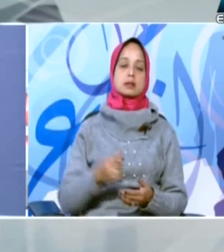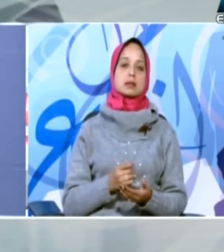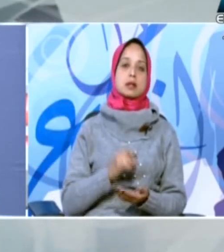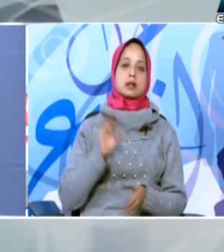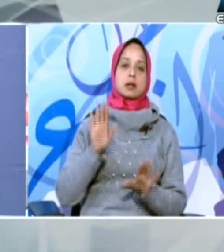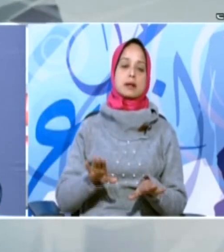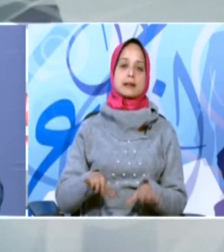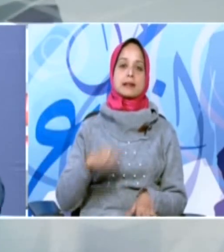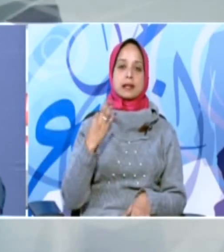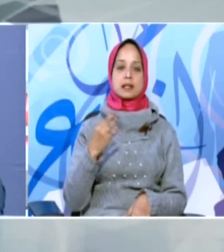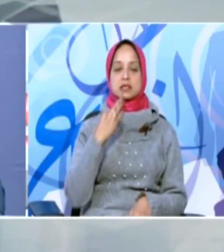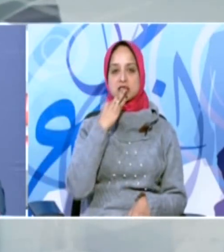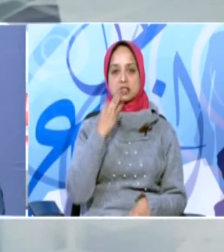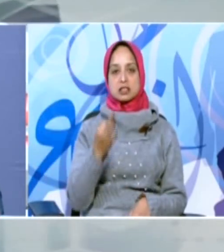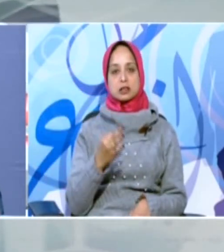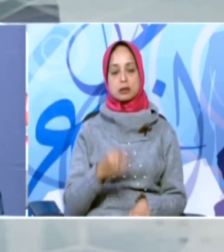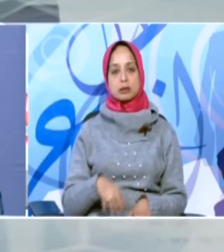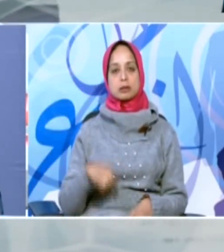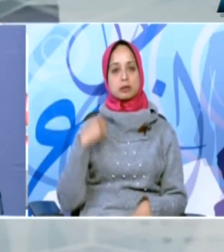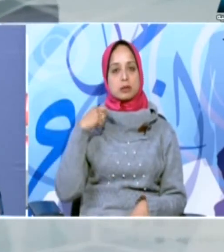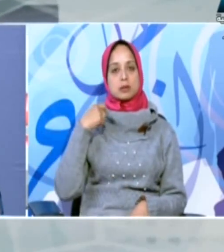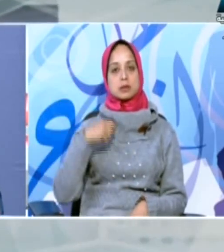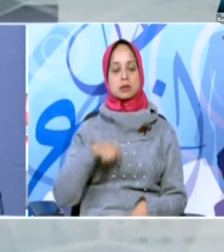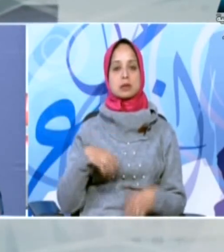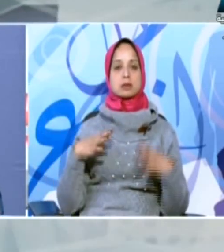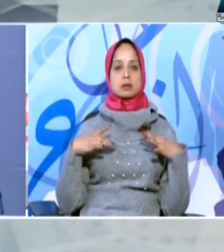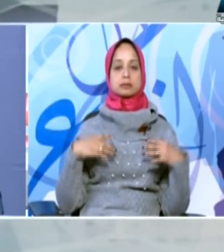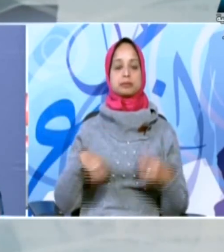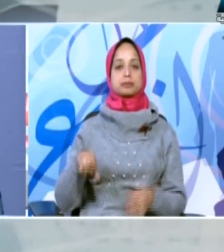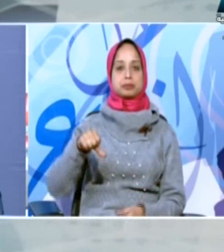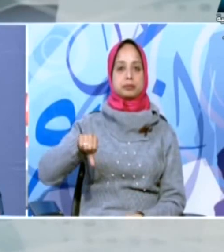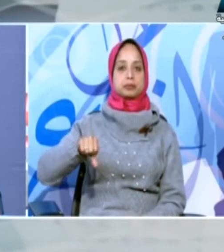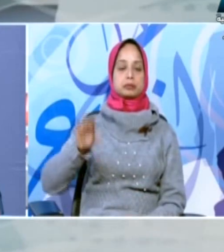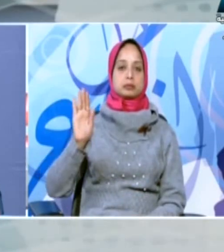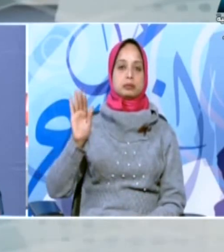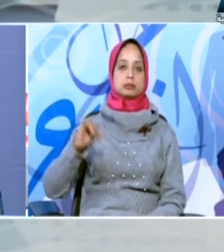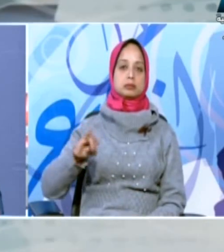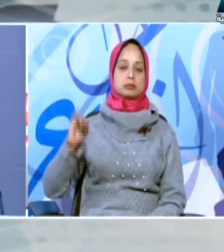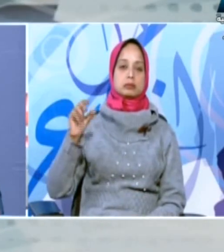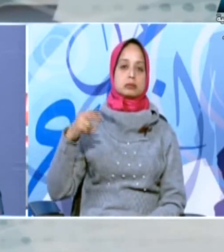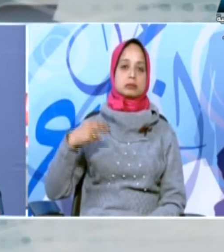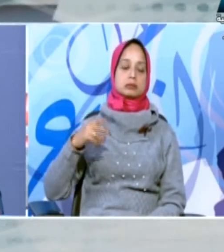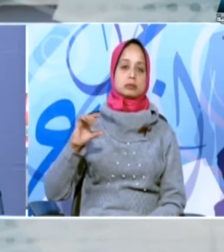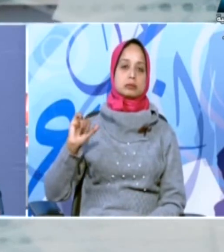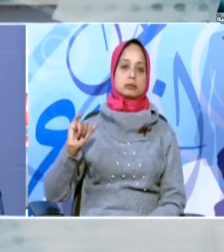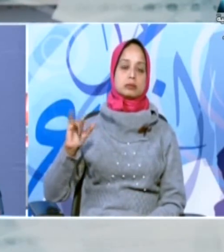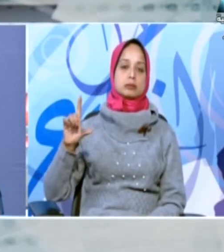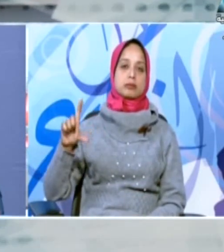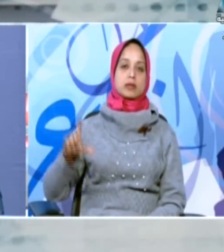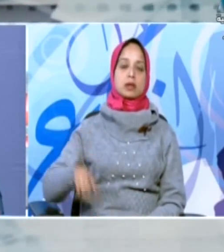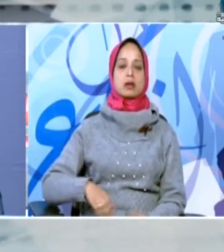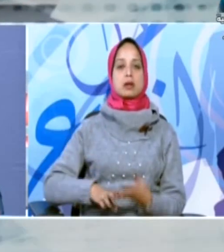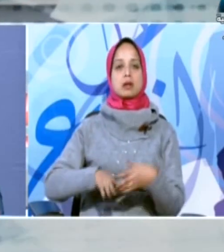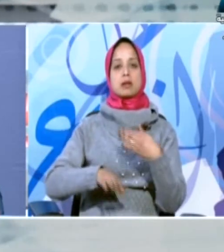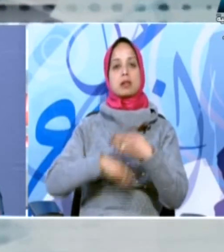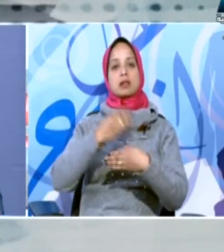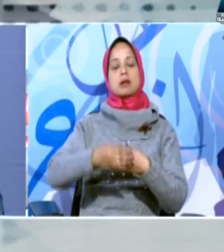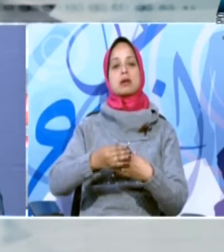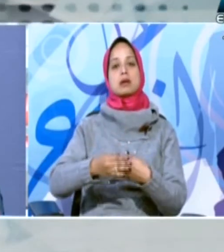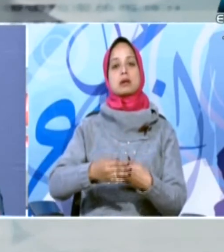3 سنين. طب هنا لو قلنا هنا وزاره اسماعيل صدقي وزاره او تغير لصالح